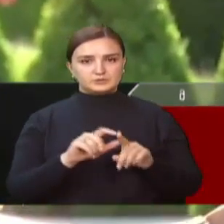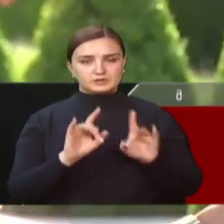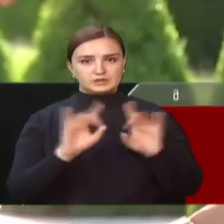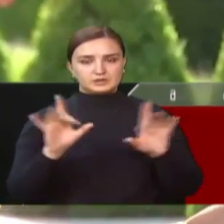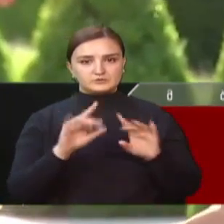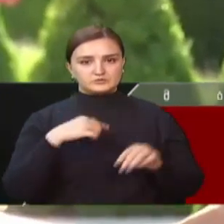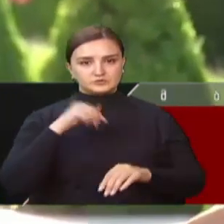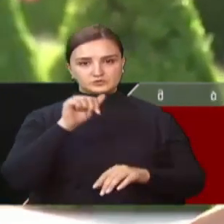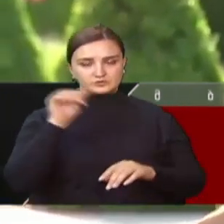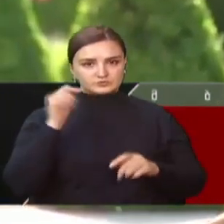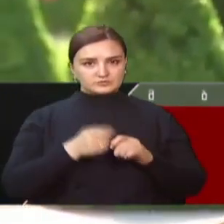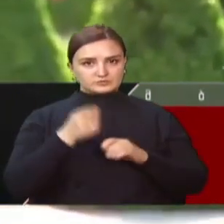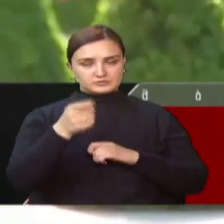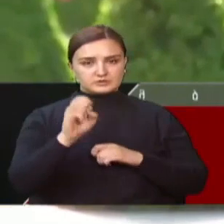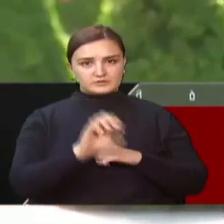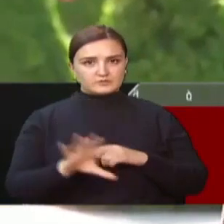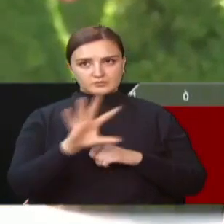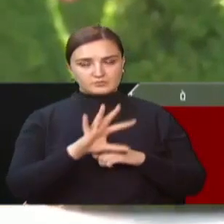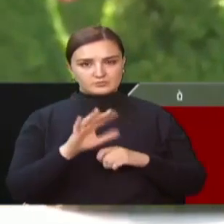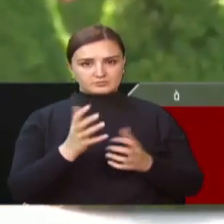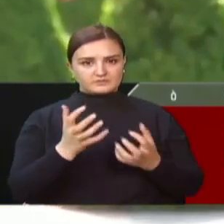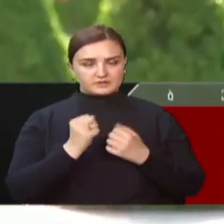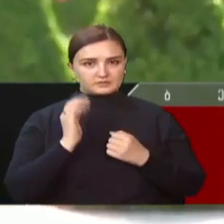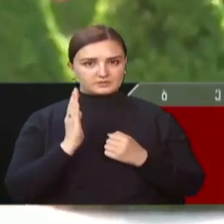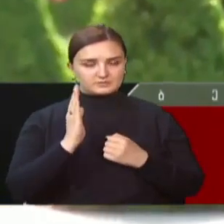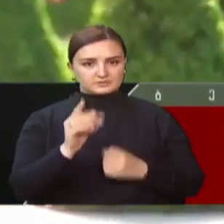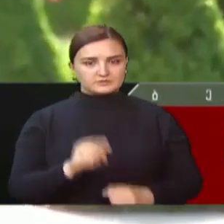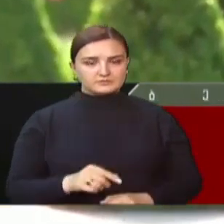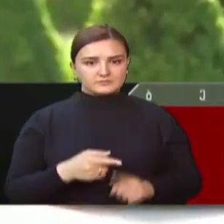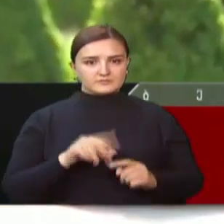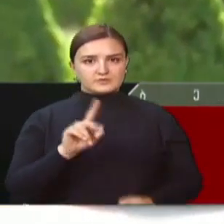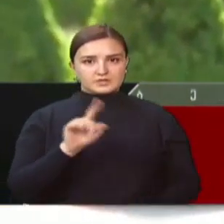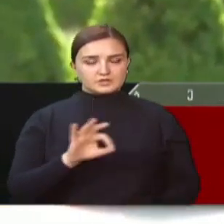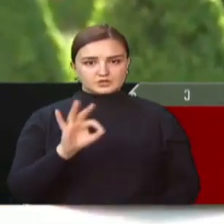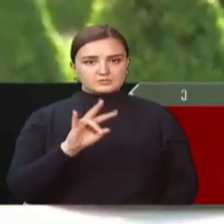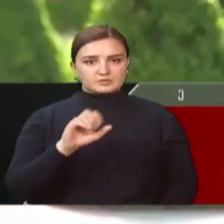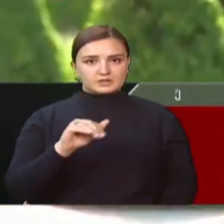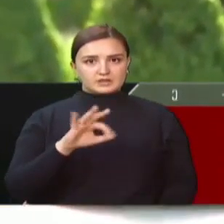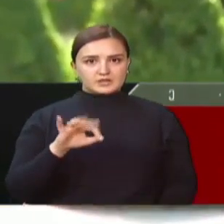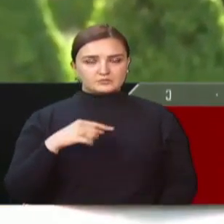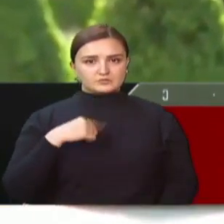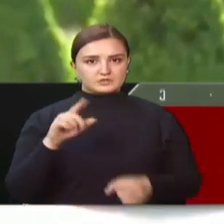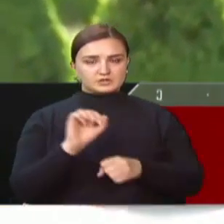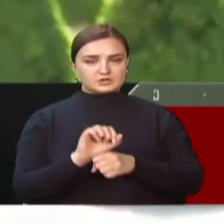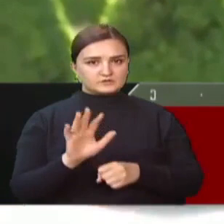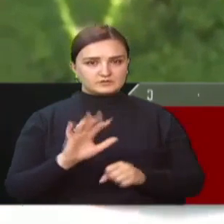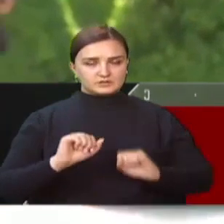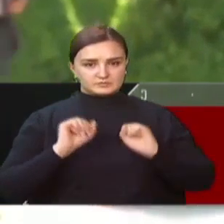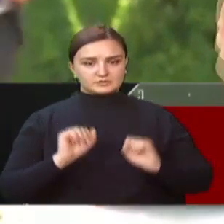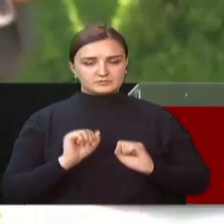რომელიც ჩვენ შარშან შევიტანე და მივიღეთ ევროპული პერსპექტივა მის საფუძველზე და ნაჩიხმა ნატოს ჩვენ არ შეგვიჩერებია